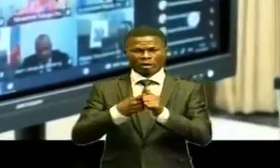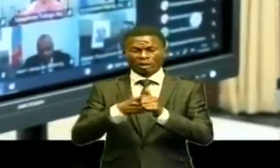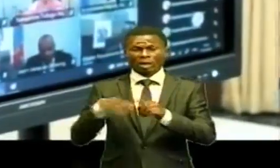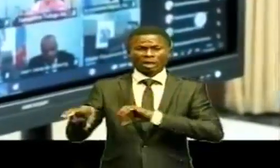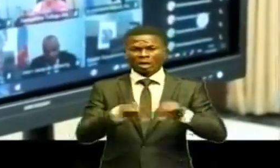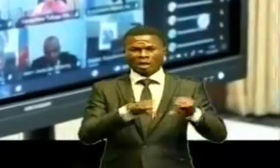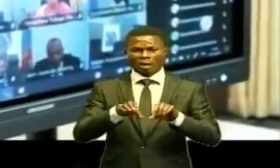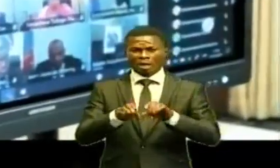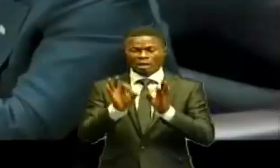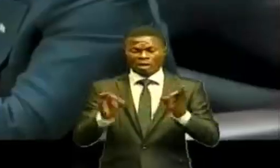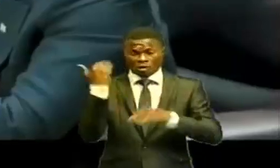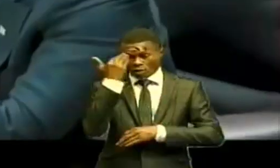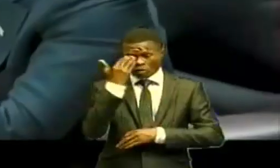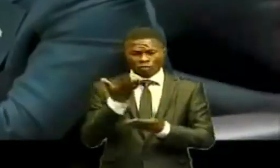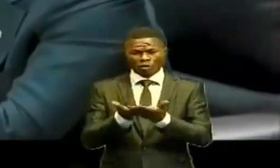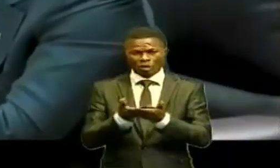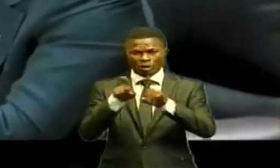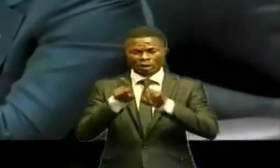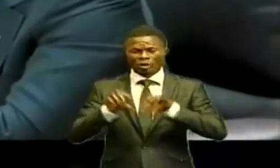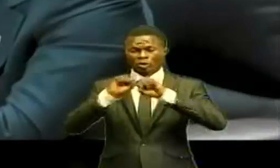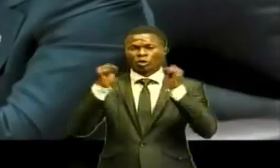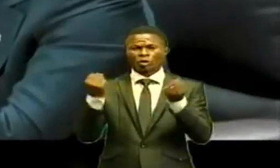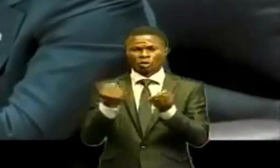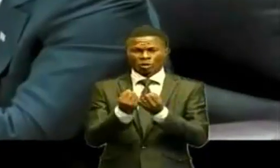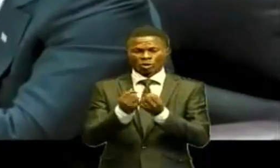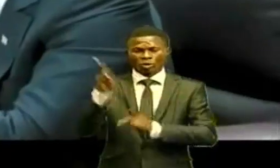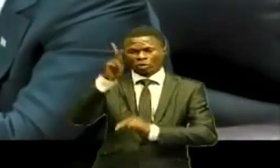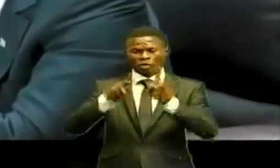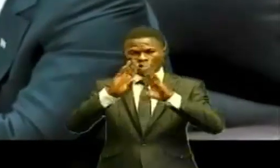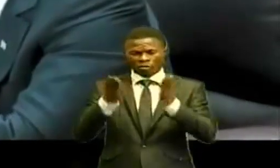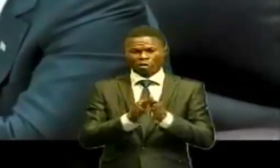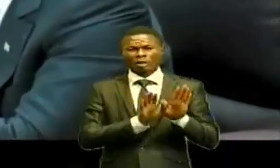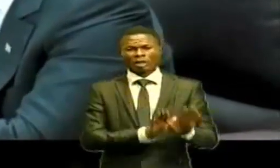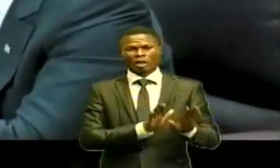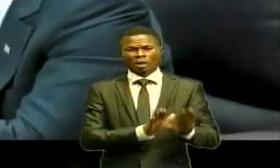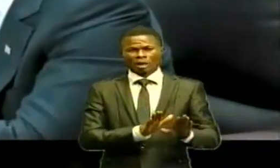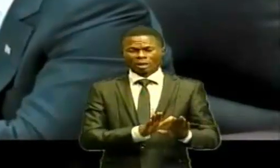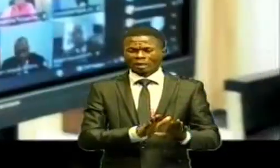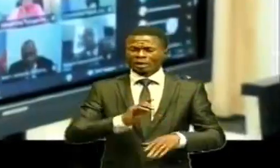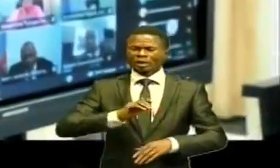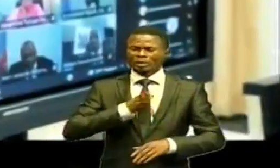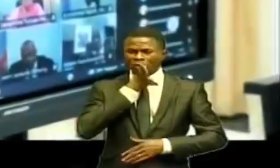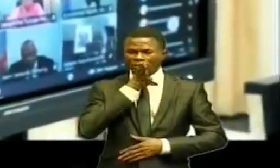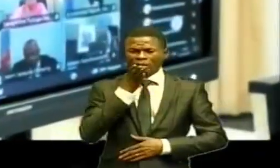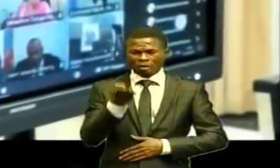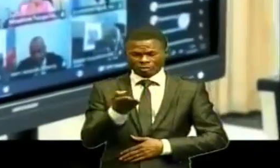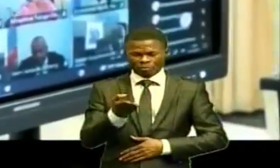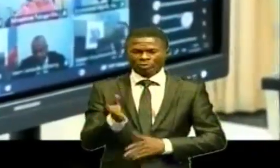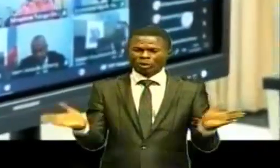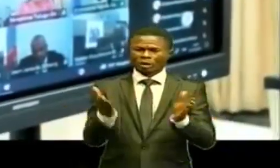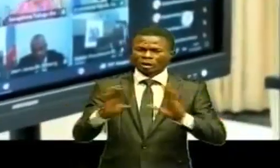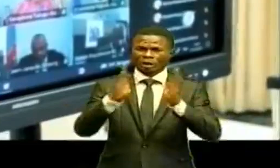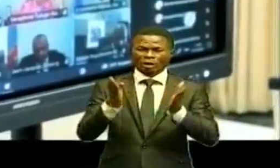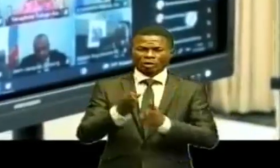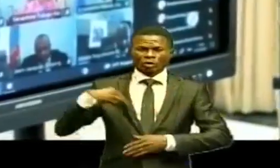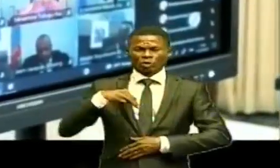actions à impact visible et social que la population attend avec impatience. Il a exhorté les membres